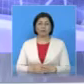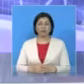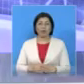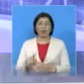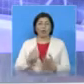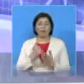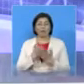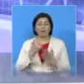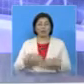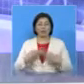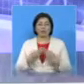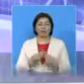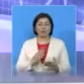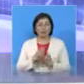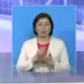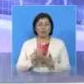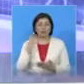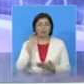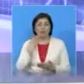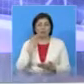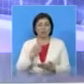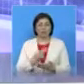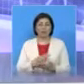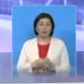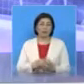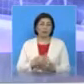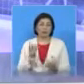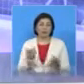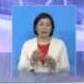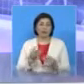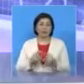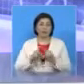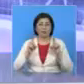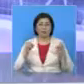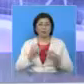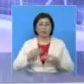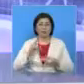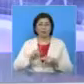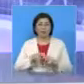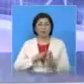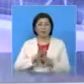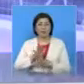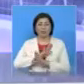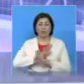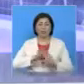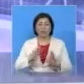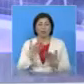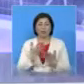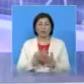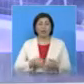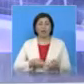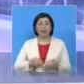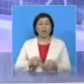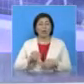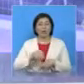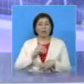Мемлекет тарапынан көрсетілетін қызмет сапасында мін болмау тез, бірақ кейбір әлеуметтік нысандар бұл тарапты орындай алмай отыр. Әкімдікте өткен